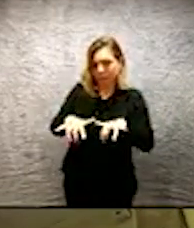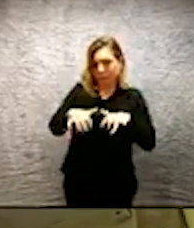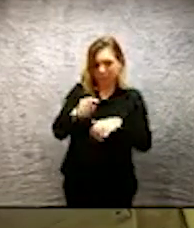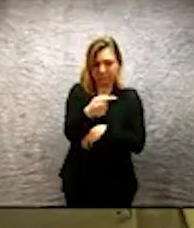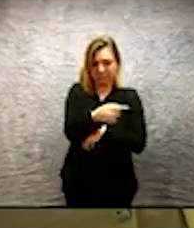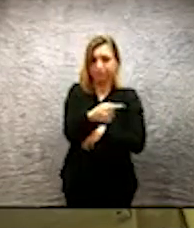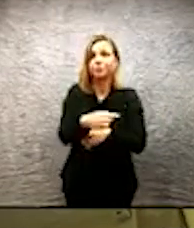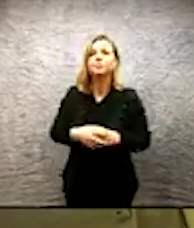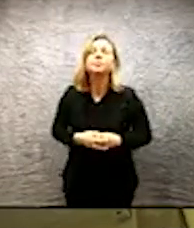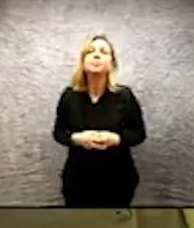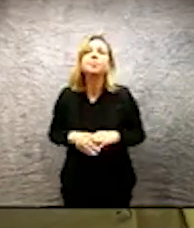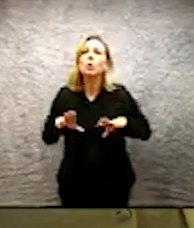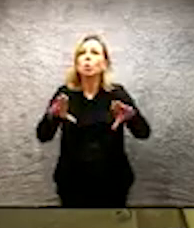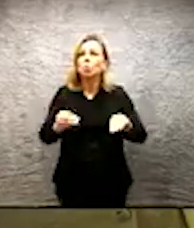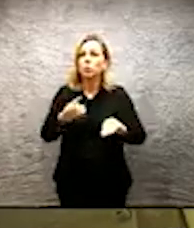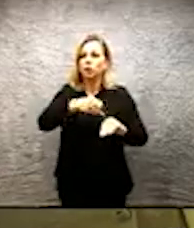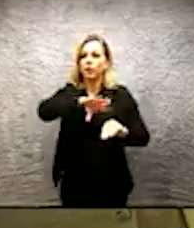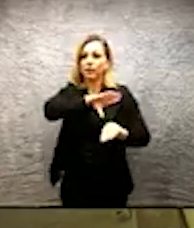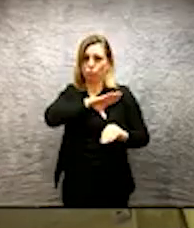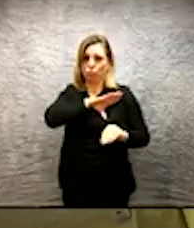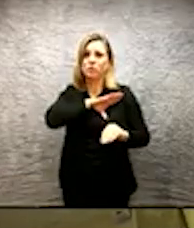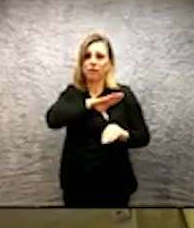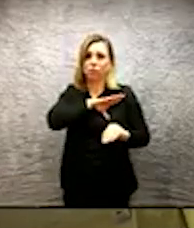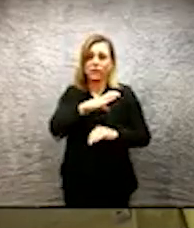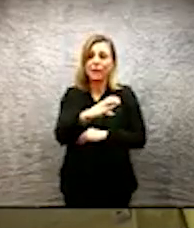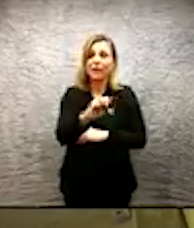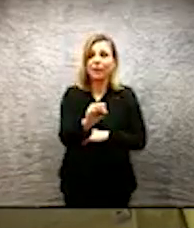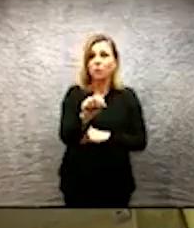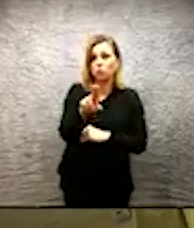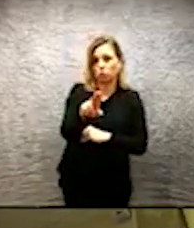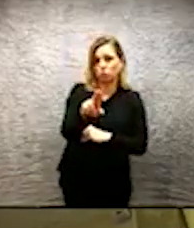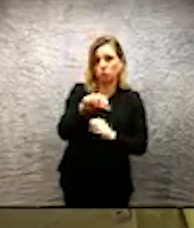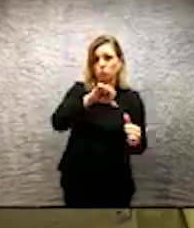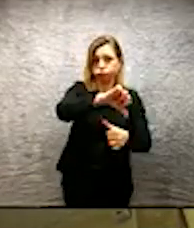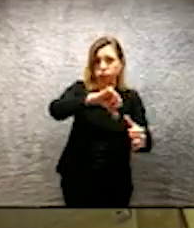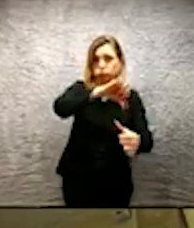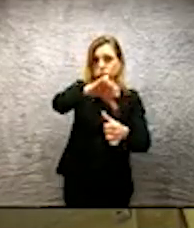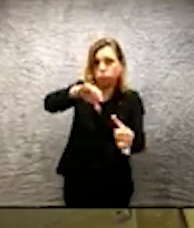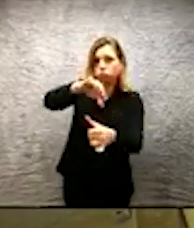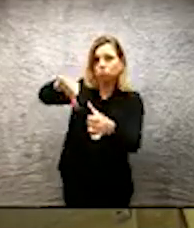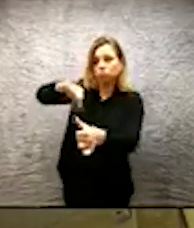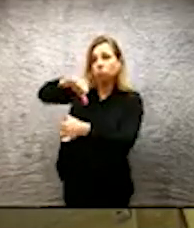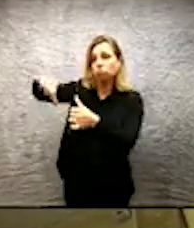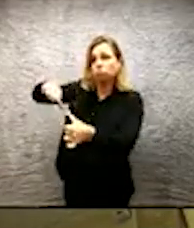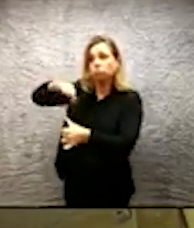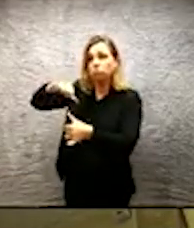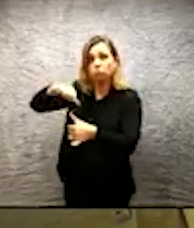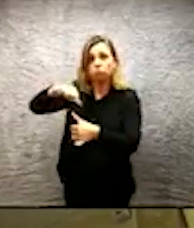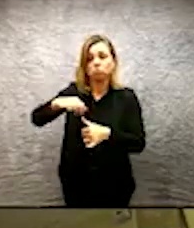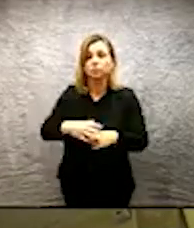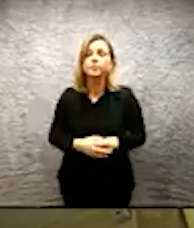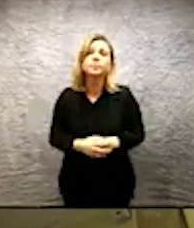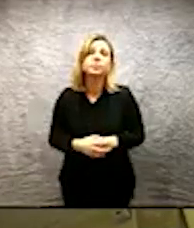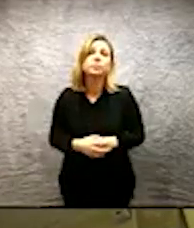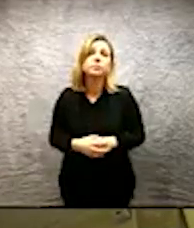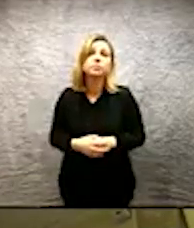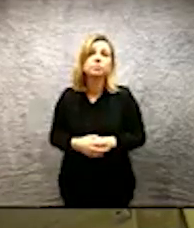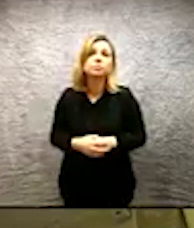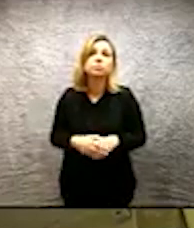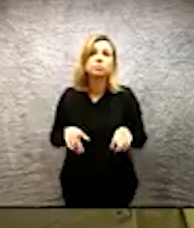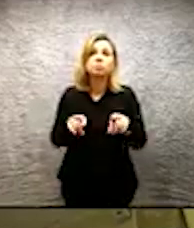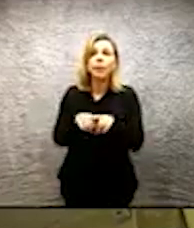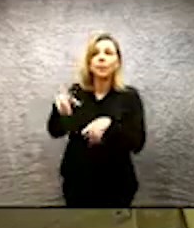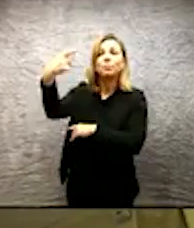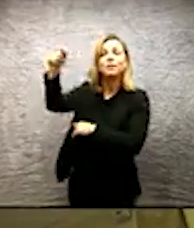Ce poste de responsable de CSU sera tournant. Il sera tournant au même rythme que la présidence